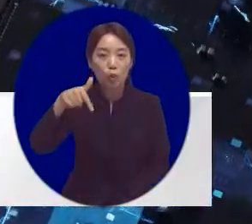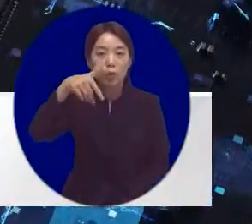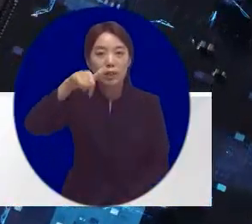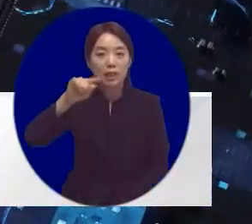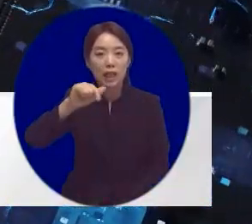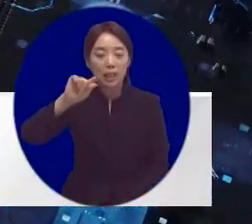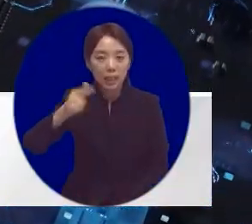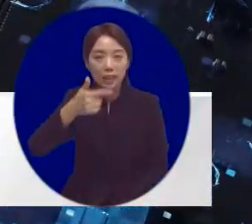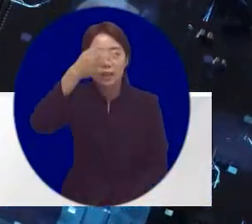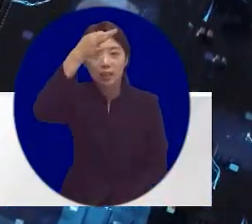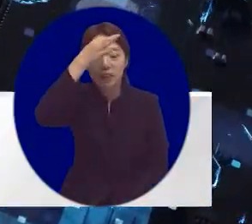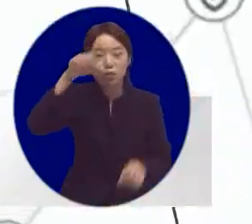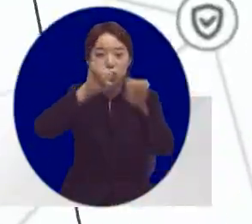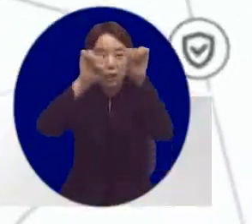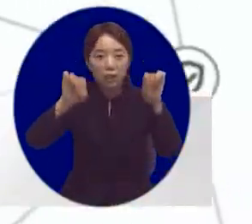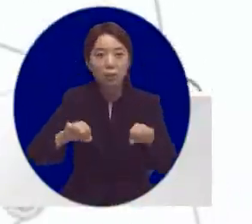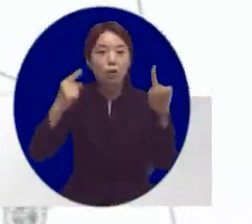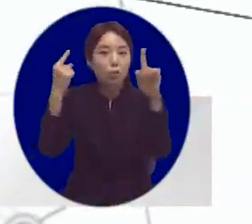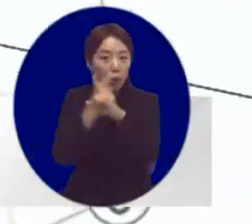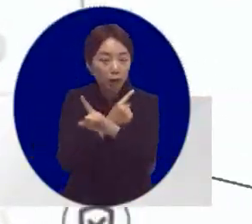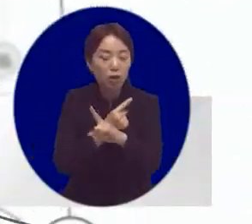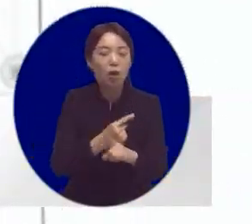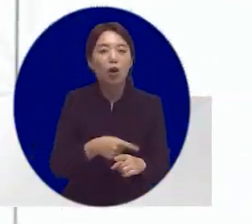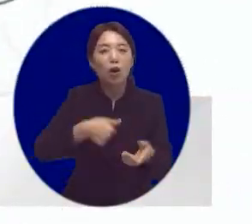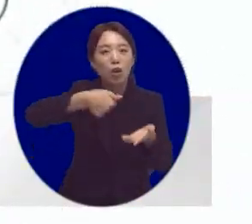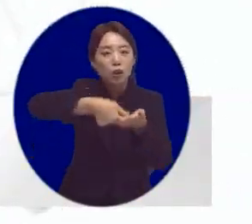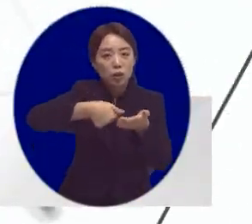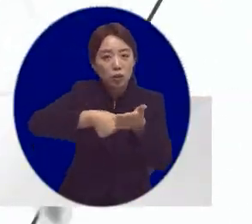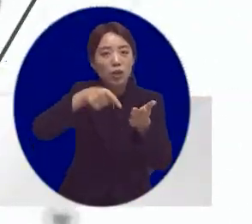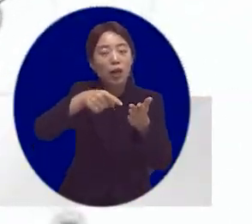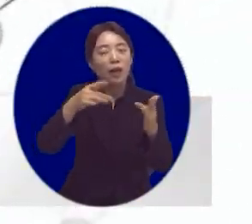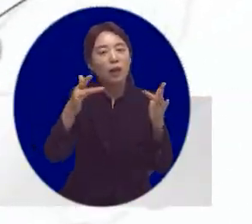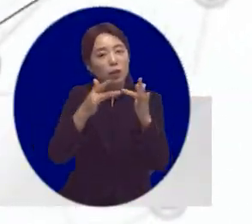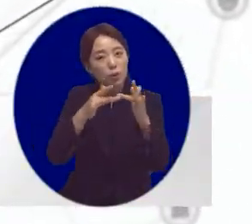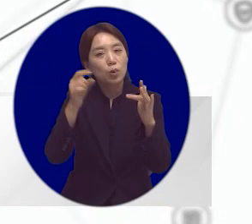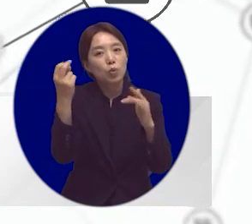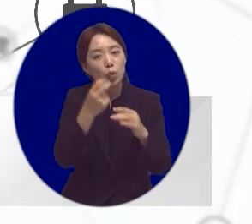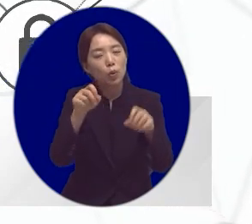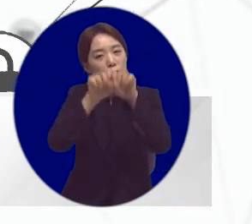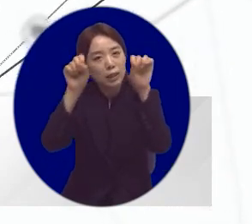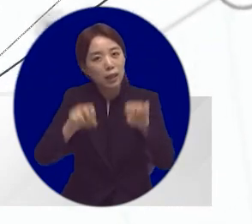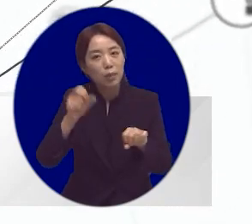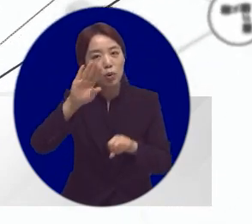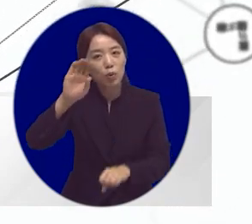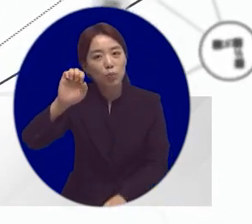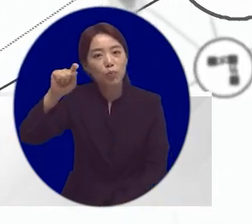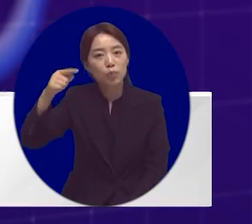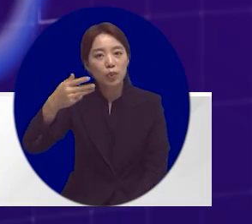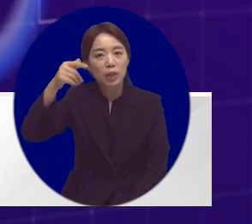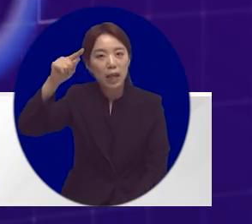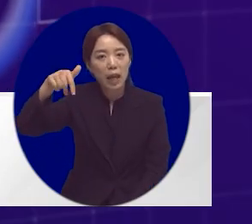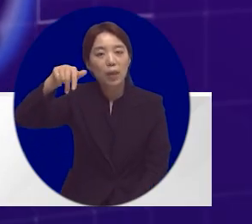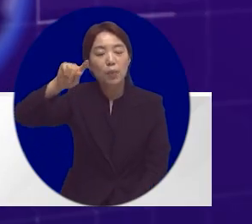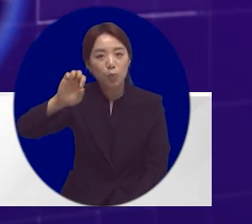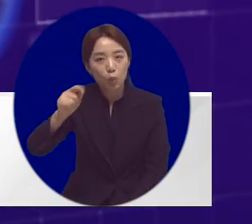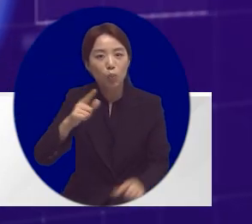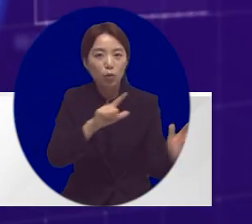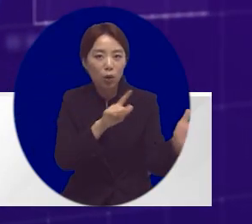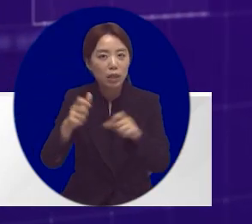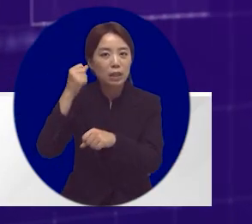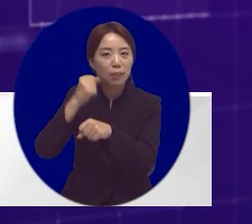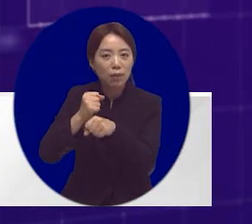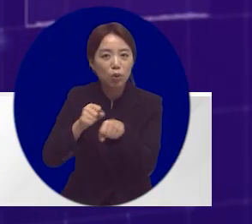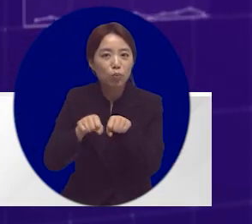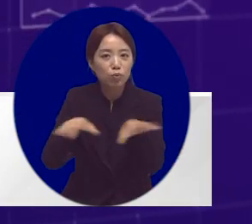적용한 시스템으로 전환하여 전자주민투표 등을 대비하여 명부 시스템과 플랫폼을 다양화하고 노드 확대와